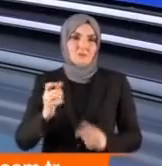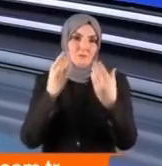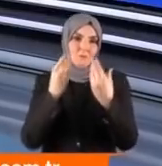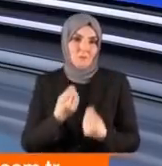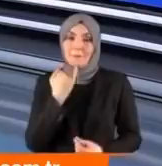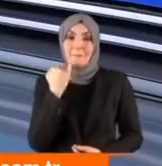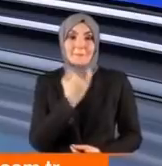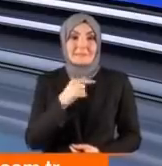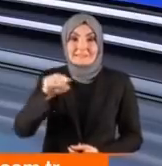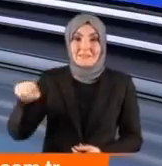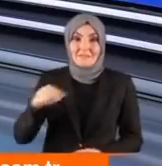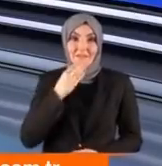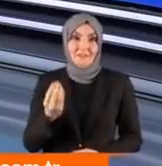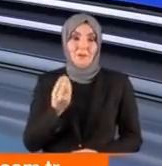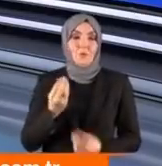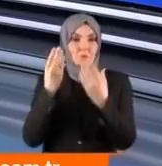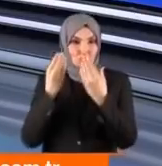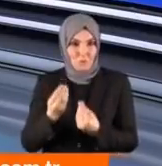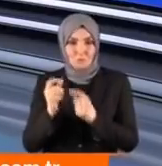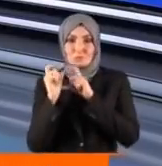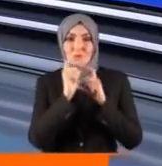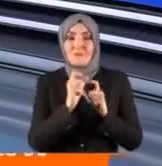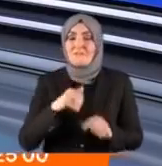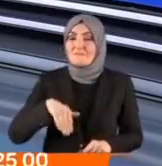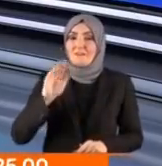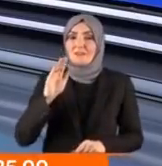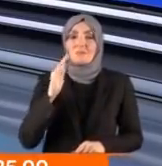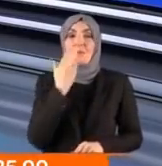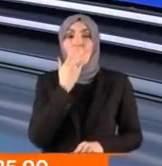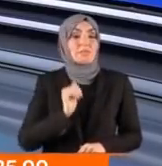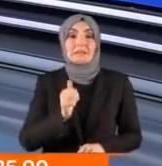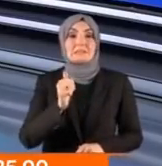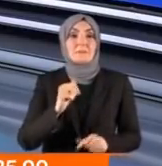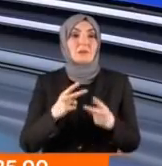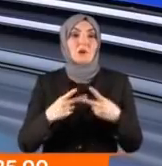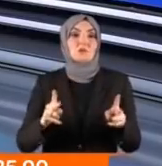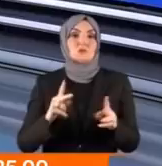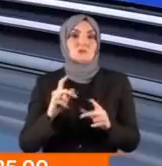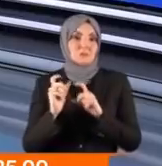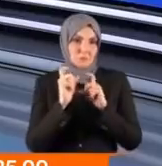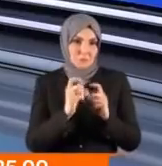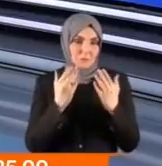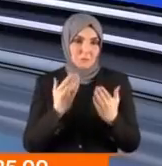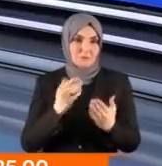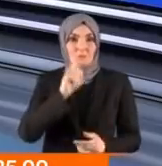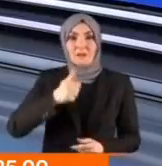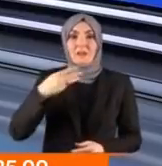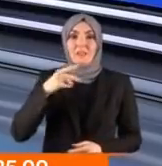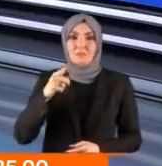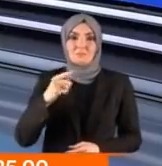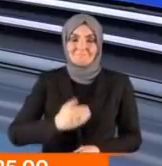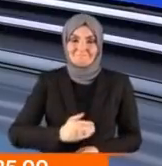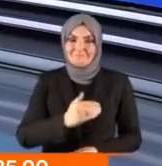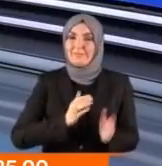olunca haliyle en çok yöneltilen soruda okulların ne zaman açılacağını bir süre daha hepimizin